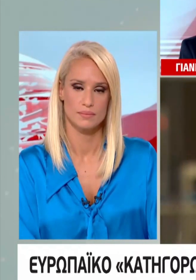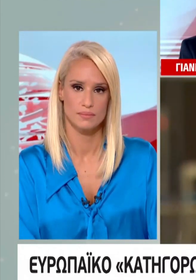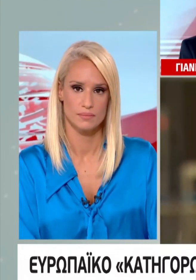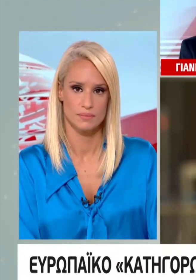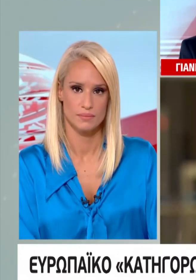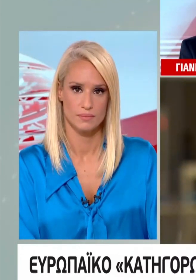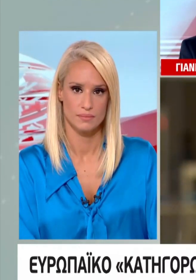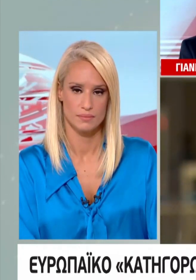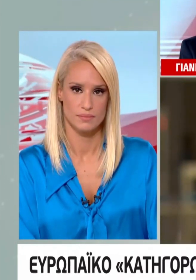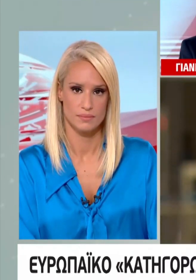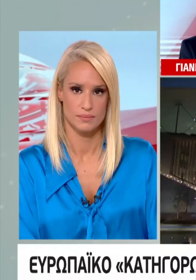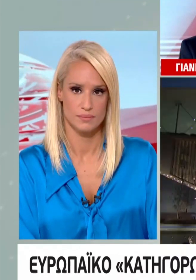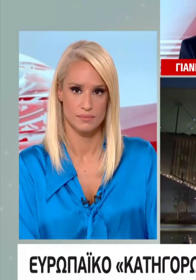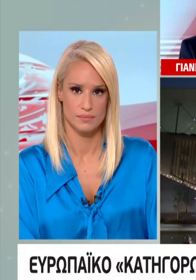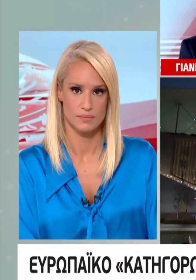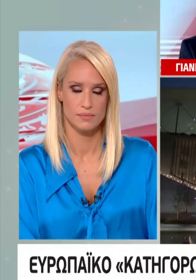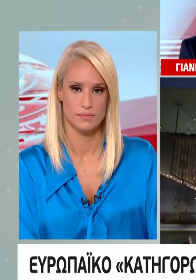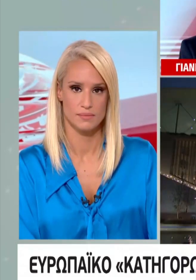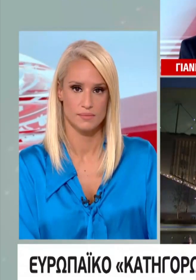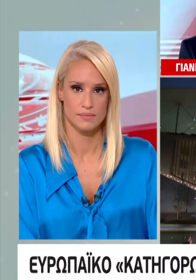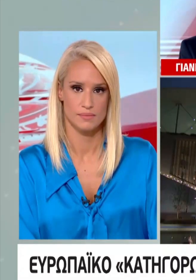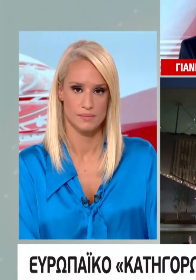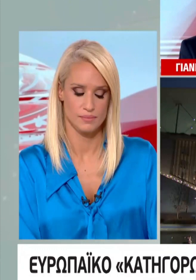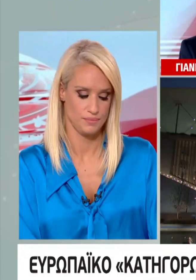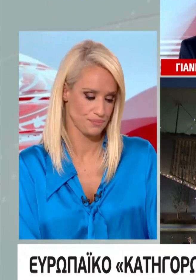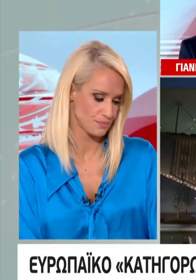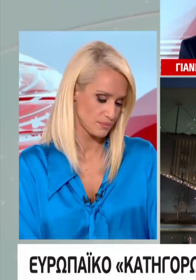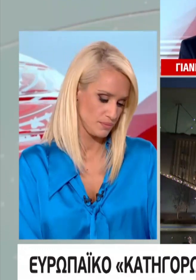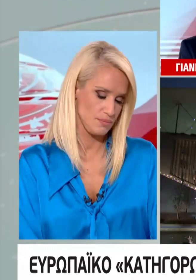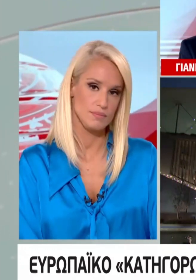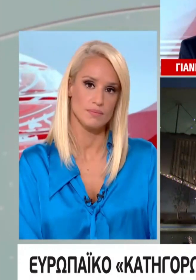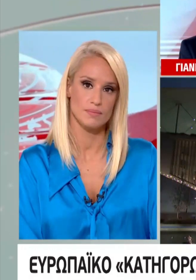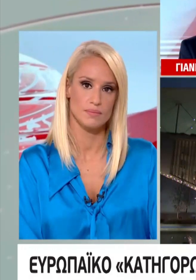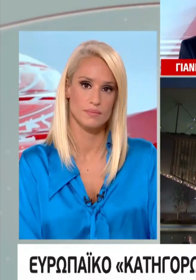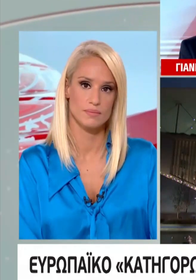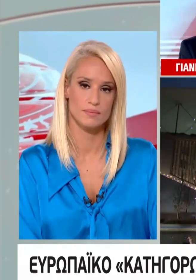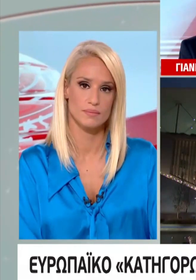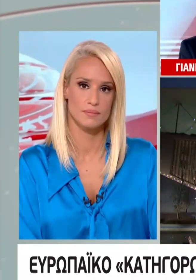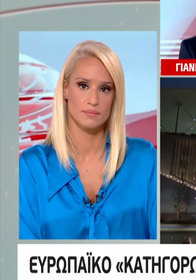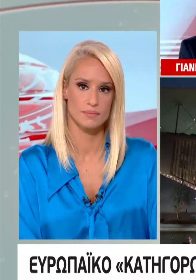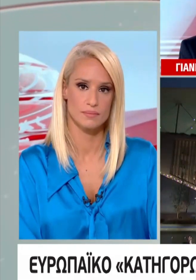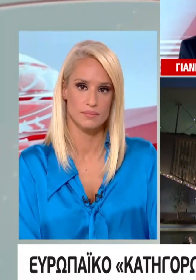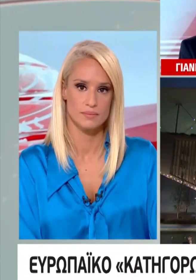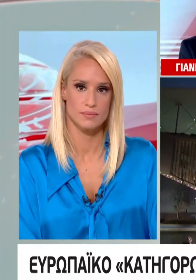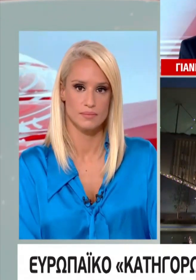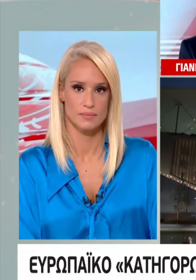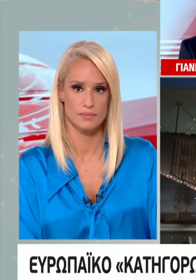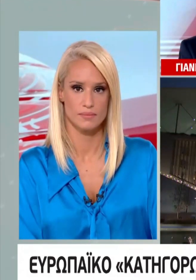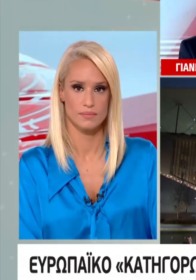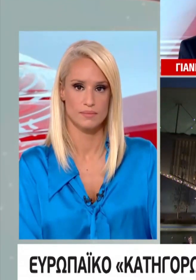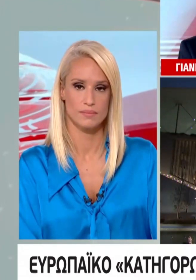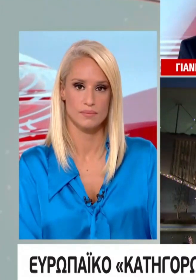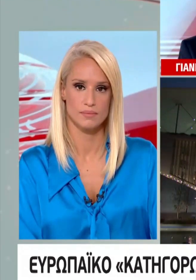την συμβολή του ΝΑΤΟ, δηλαδή και των Ευρωπαίων. Τέλος να πούμε ότι θεωρούν ότι η Βρετανία έπαιξε βρώμικο ρόλο στην